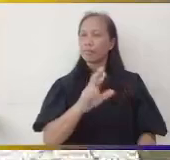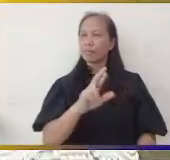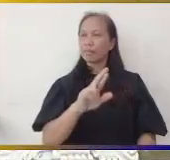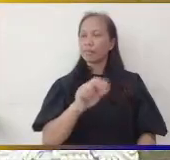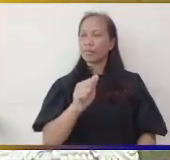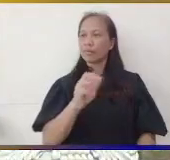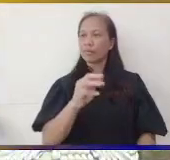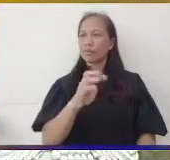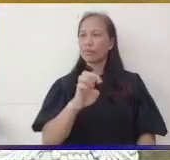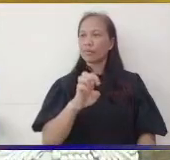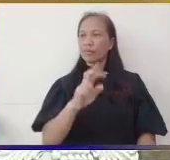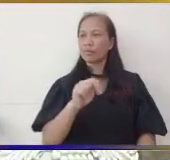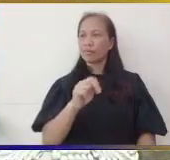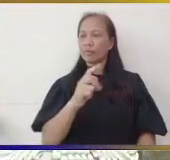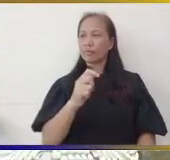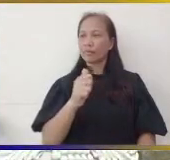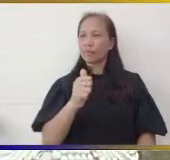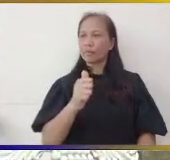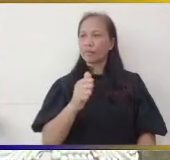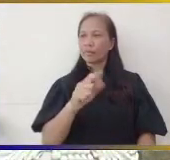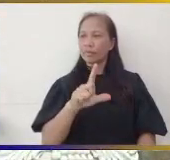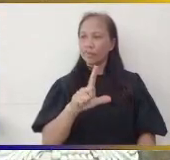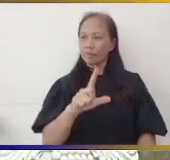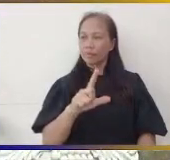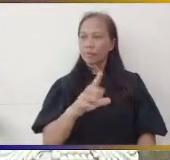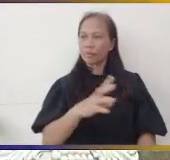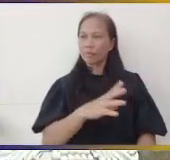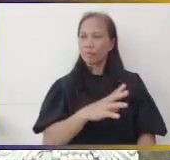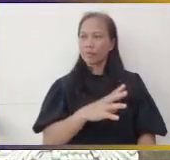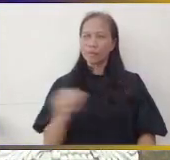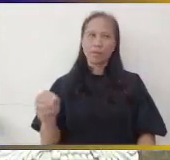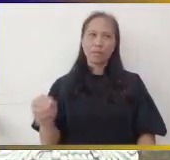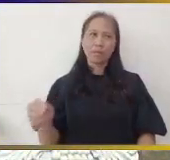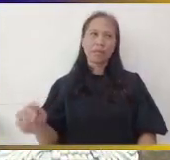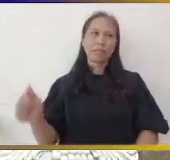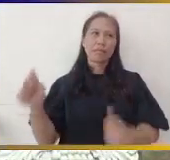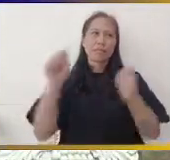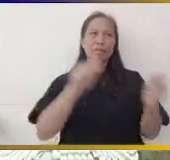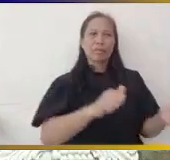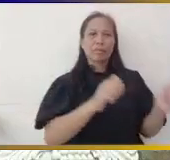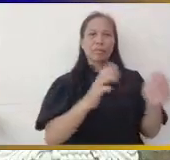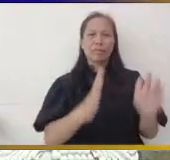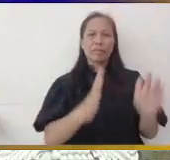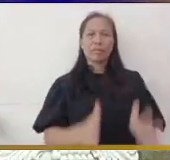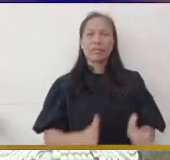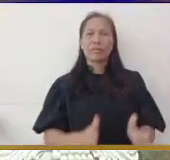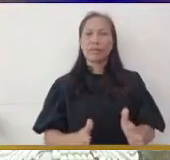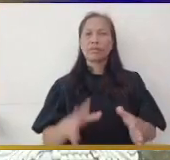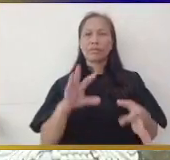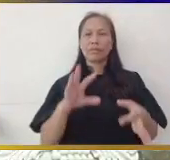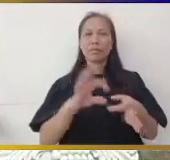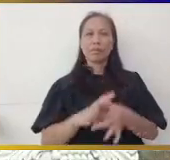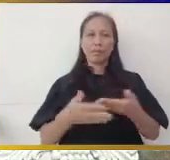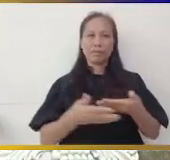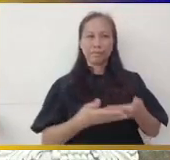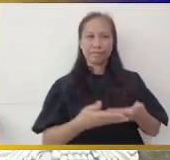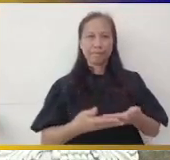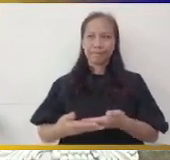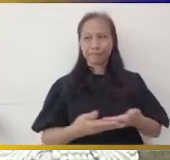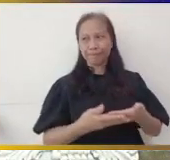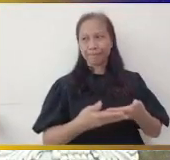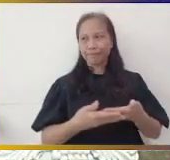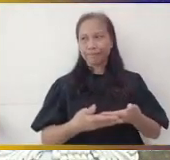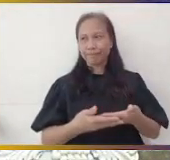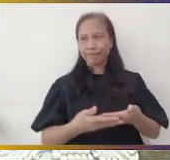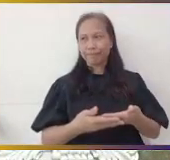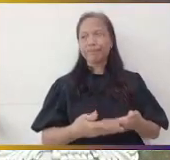sacramental of the Eucharist and the baptism of infants na Kinikilala natin ngayon as